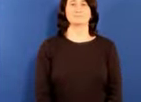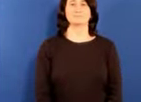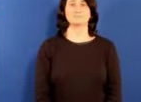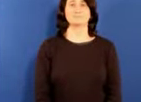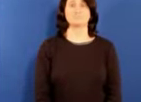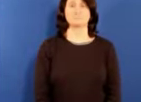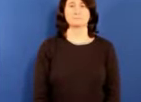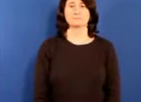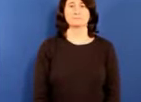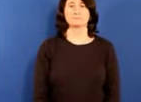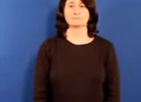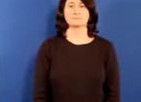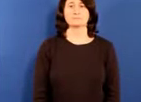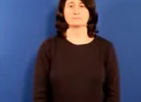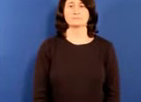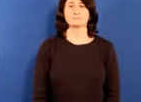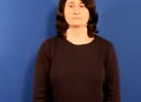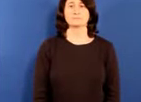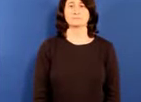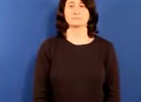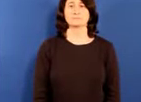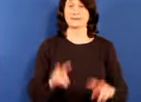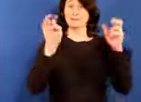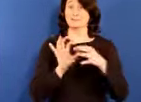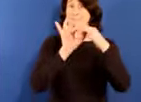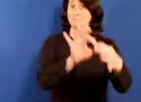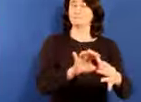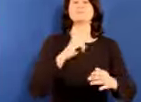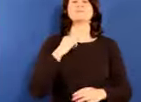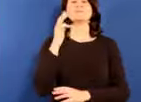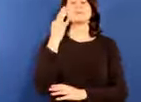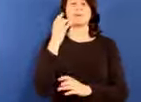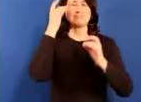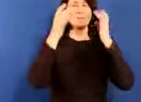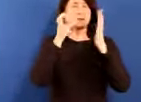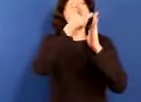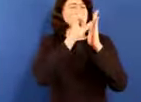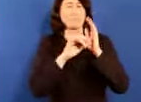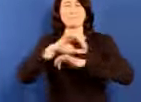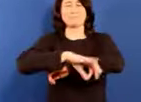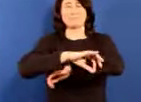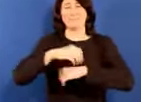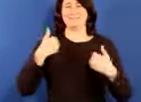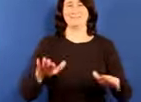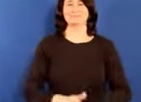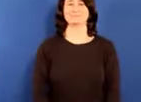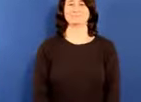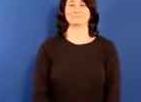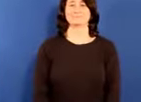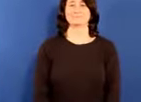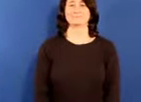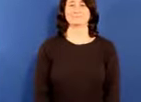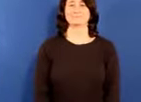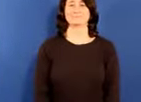dute adinekoentzako programekin batera, eta orotara dozena bat jarduera biltzen ditu. Pilar Ardanza gizarte